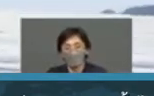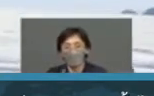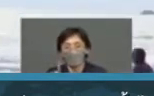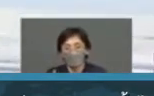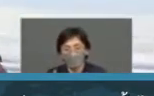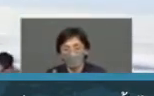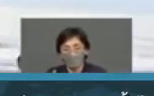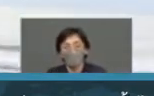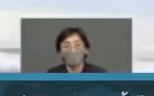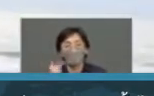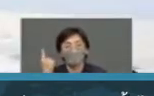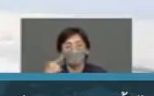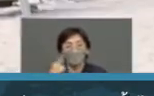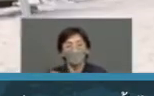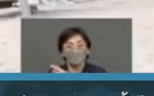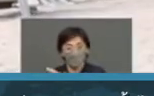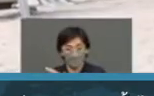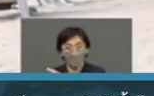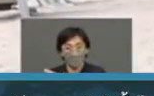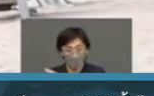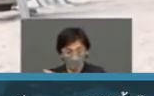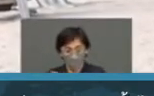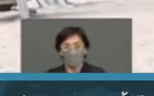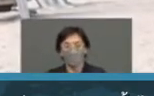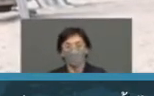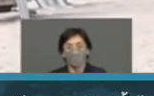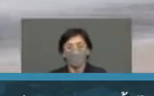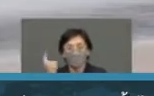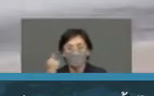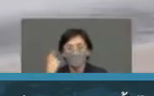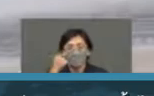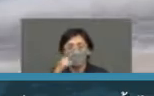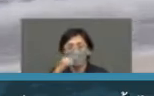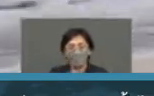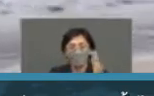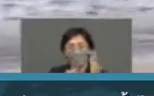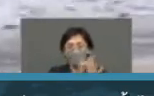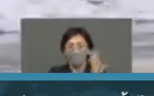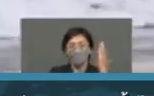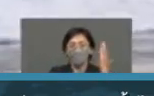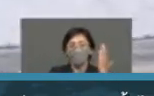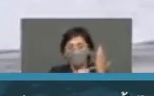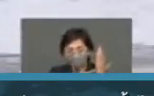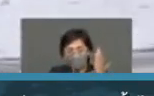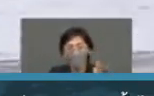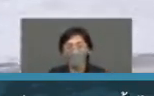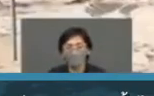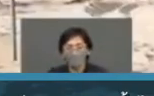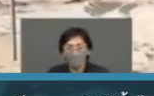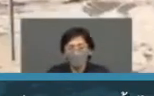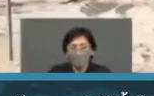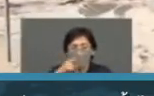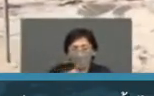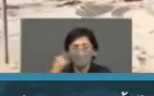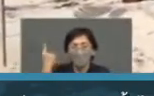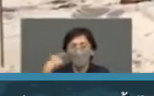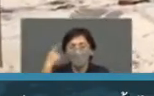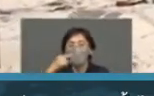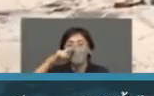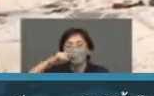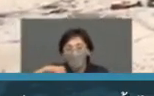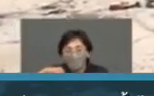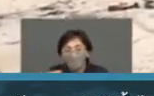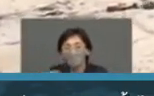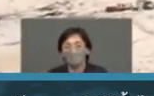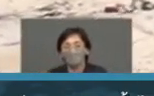ยังมุ่งส่งเสริมให้ใช้ซอฟต์พาวเวอร์ในการประชาสัมพันธ์การท่องเที่ยวให้โดดเด่นส่งเสริมวัฒนธรรมที่มีศักยภาพปรับกลยุทธ์ด้านการท่